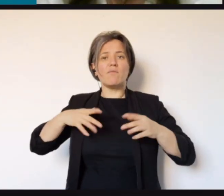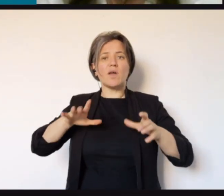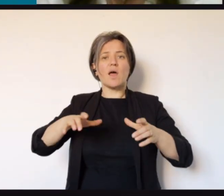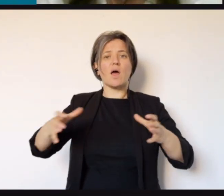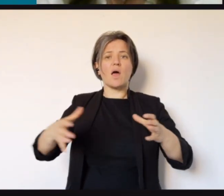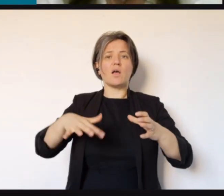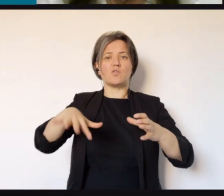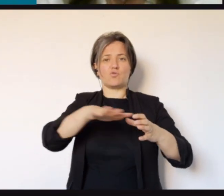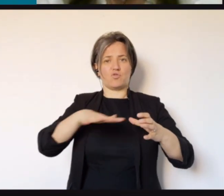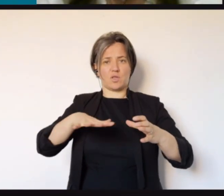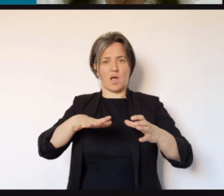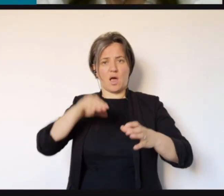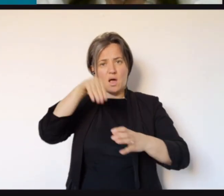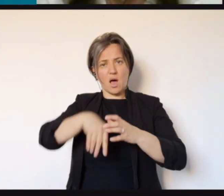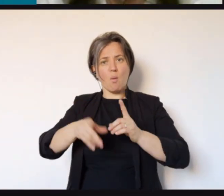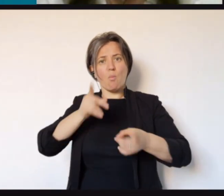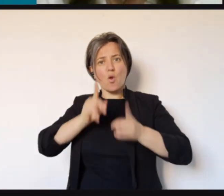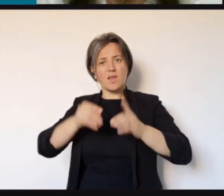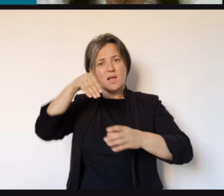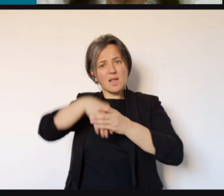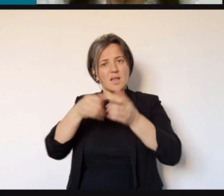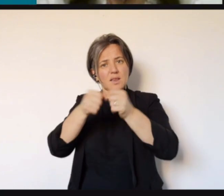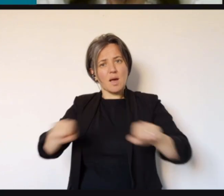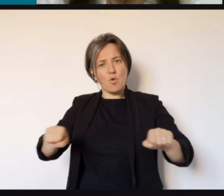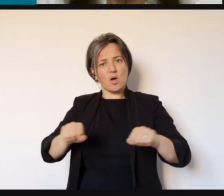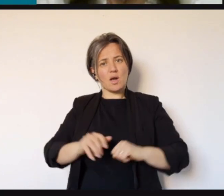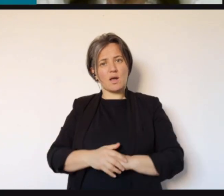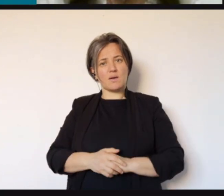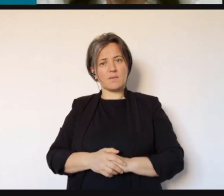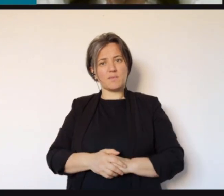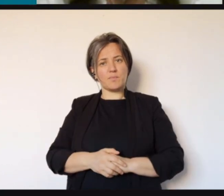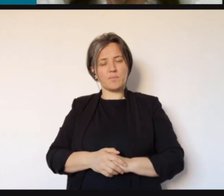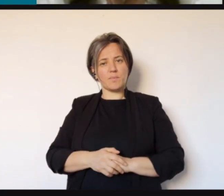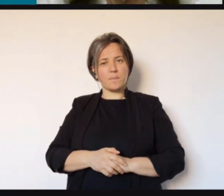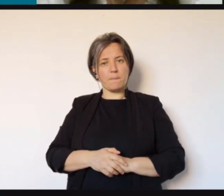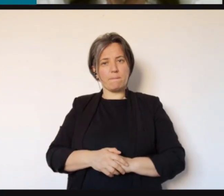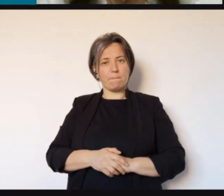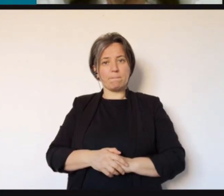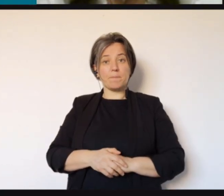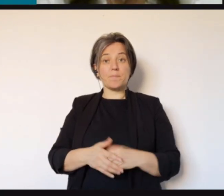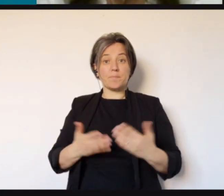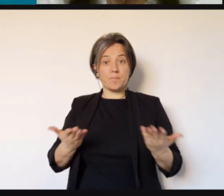politica all'interno della democrazia. E quindi significa pure che